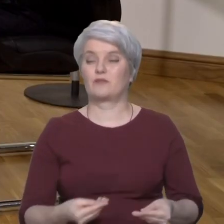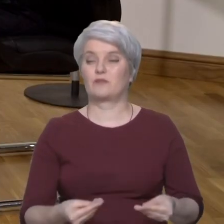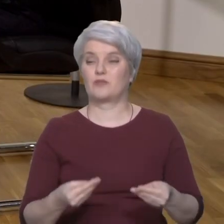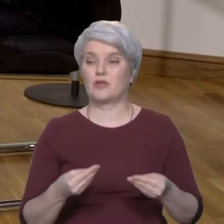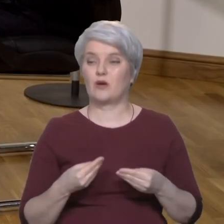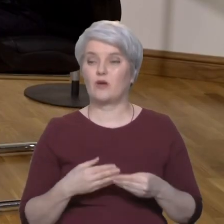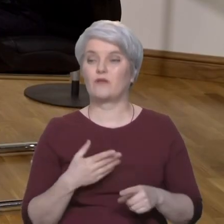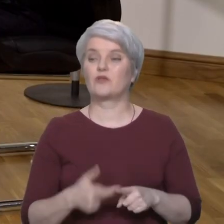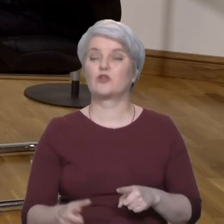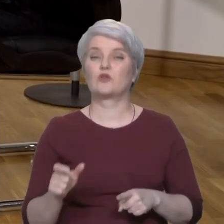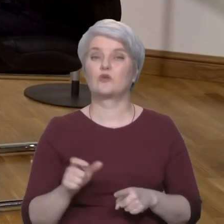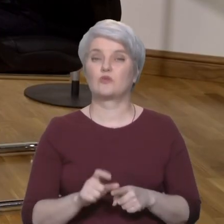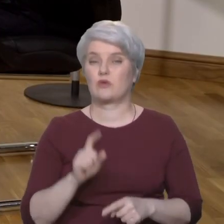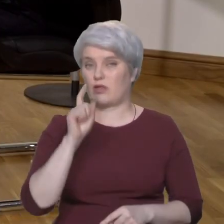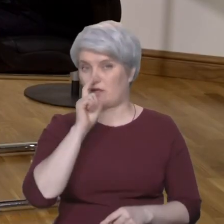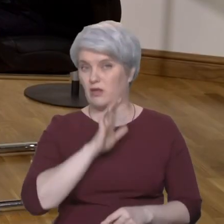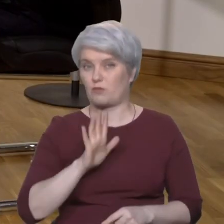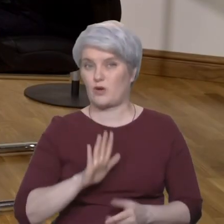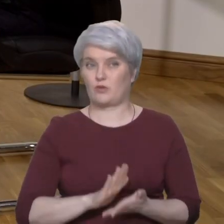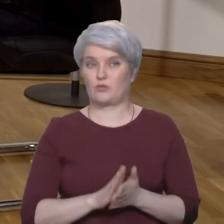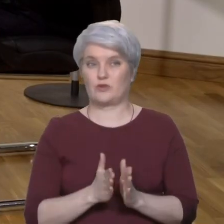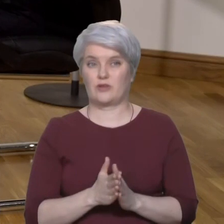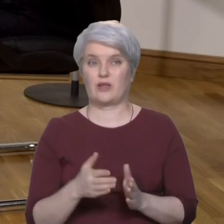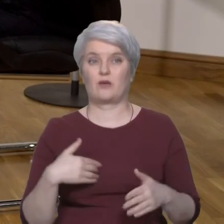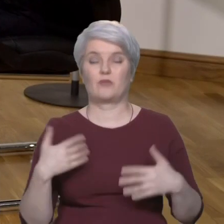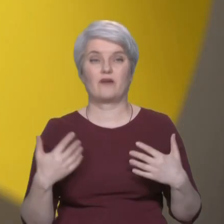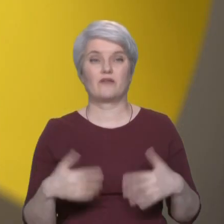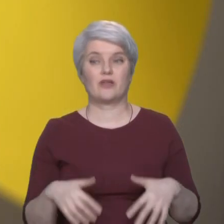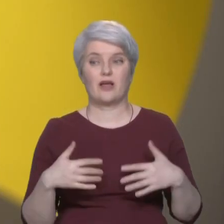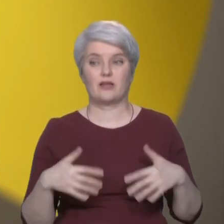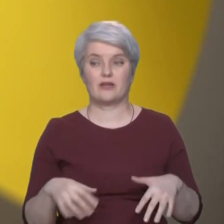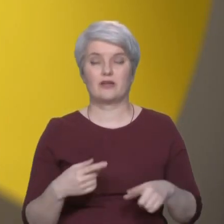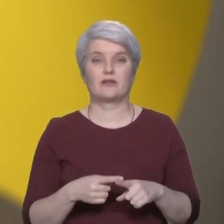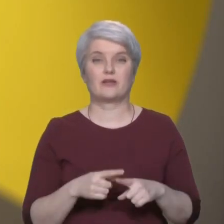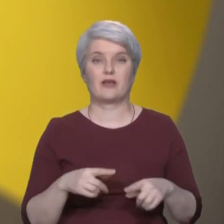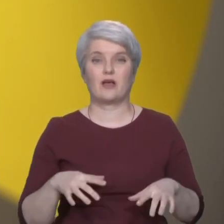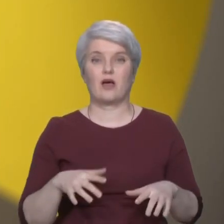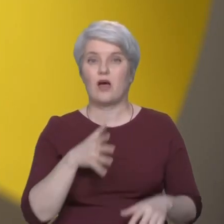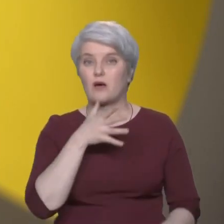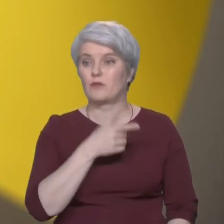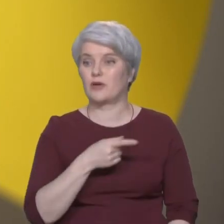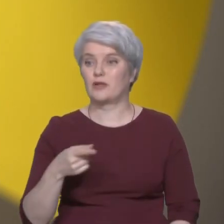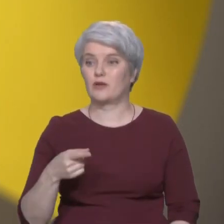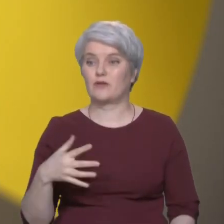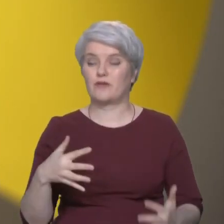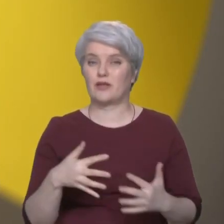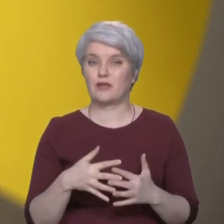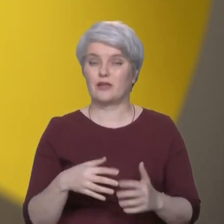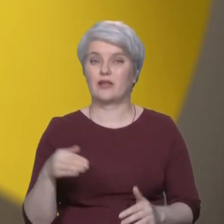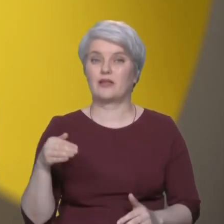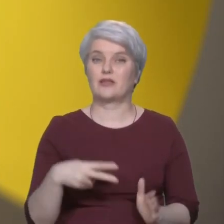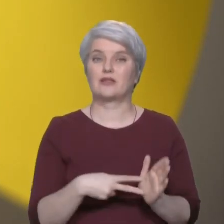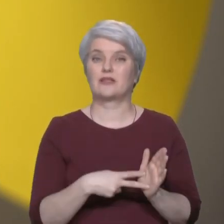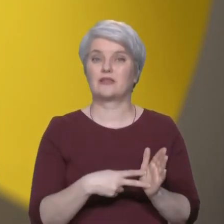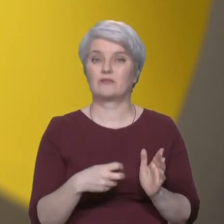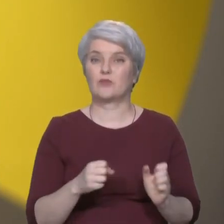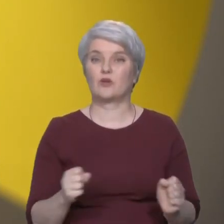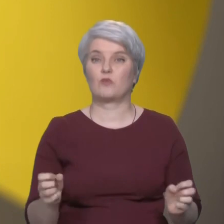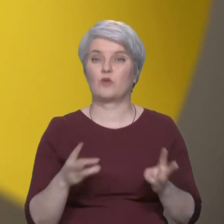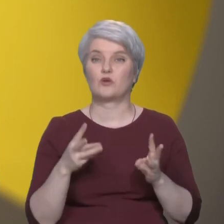в дуже непоганому стані. Ми втратили за цей період війни більше 1700 пожежних